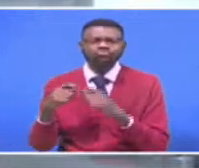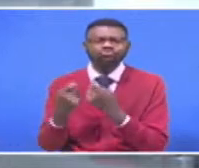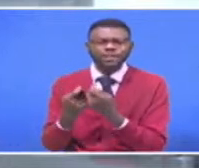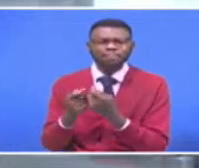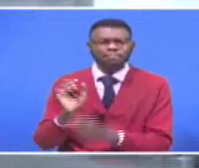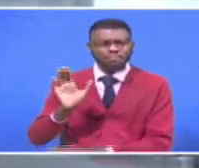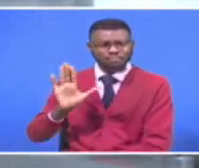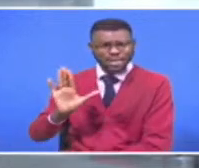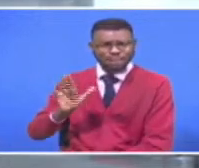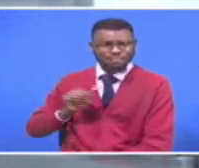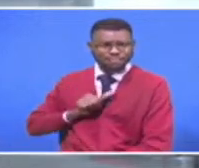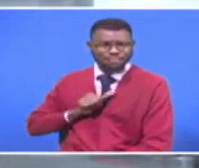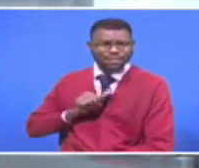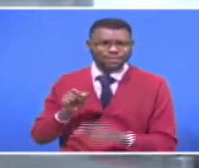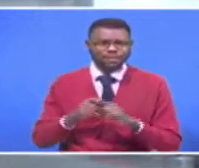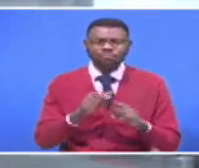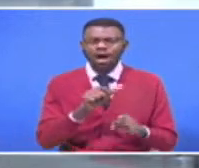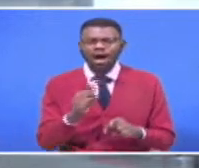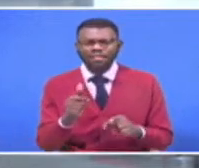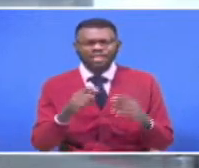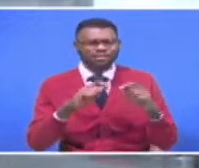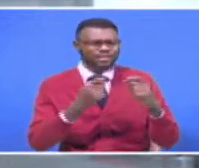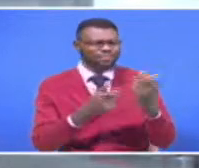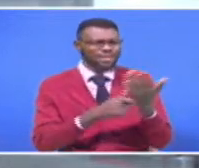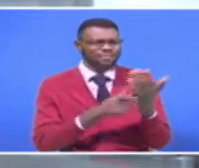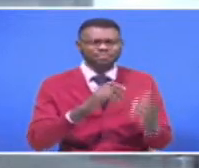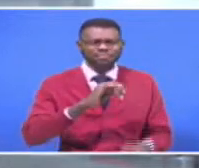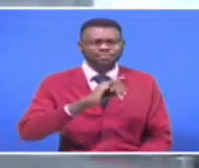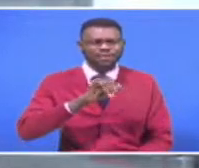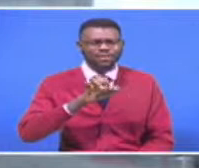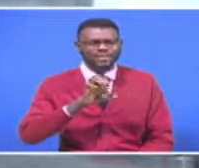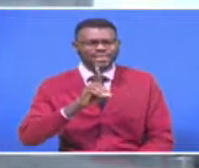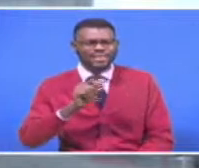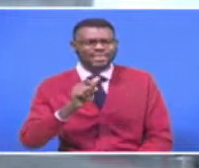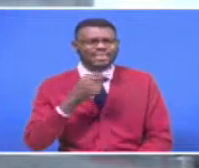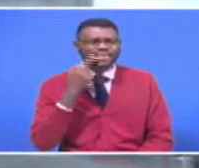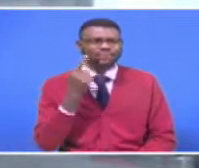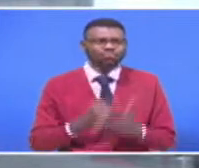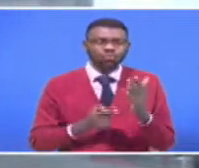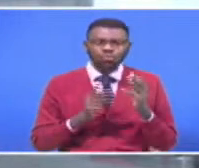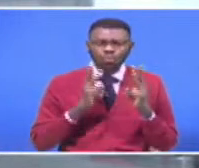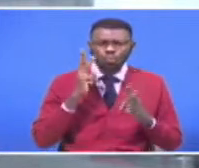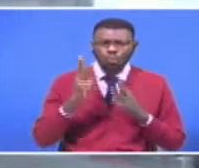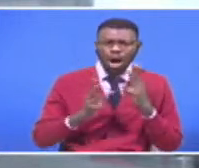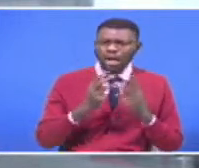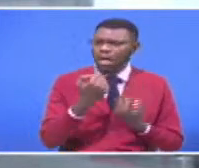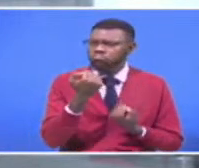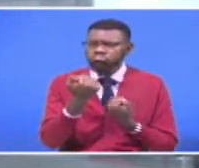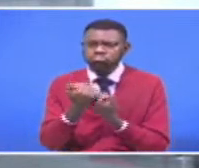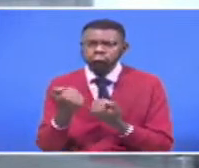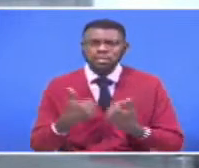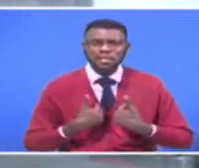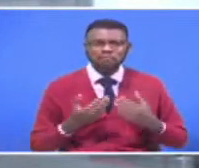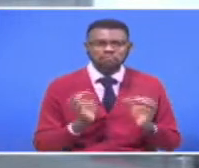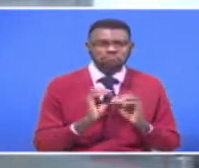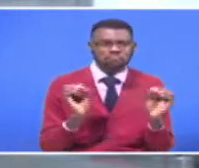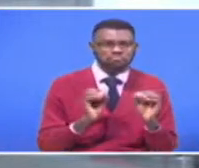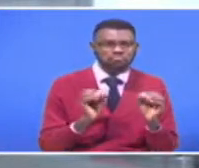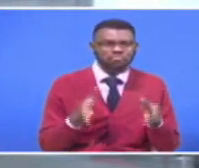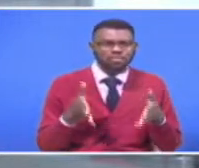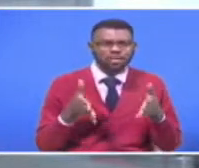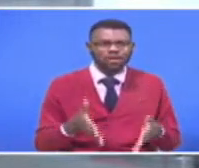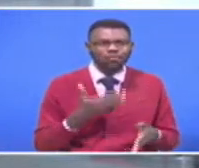na wenzao Gene Queens sasa wanadai kuwa hofu yao inawakumba ni ukosefu wa ufadhili. Vupusa hao